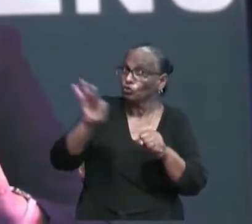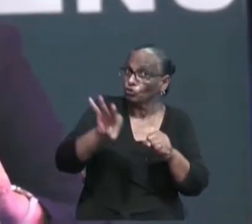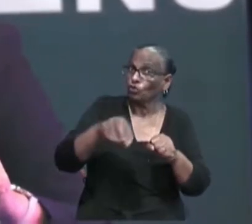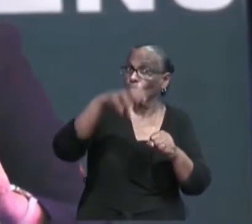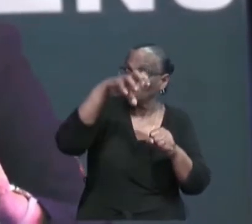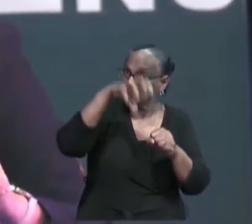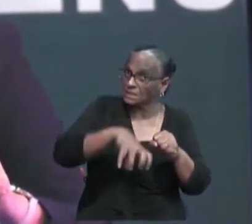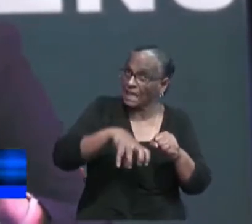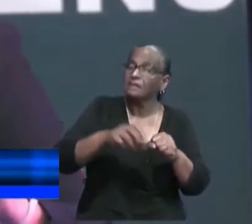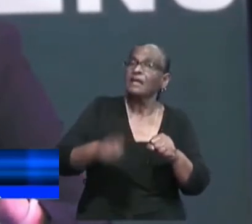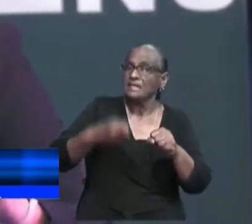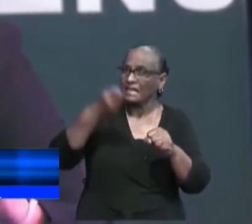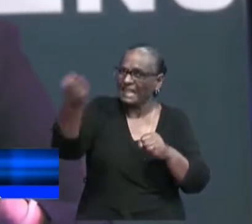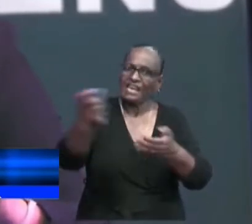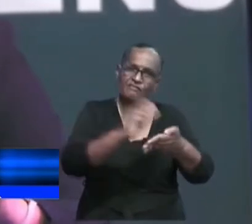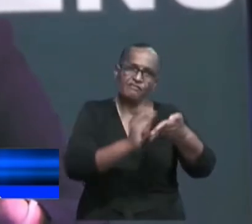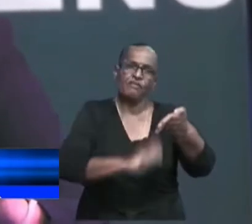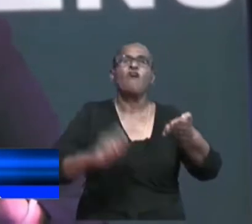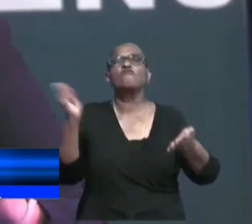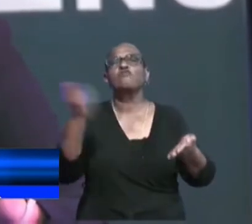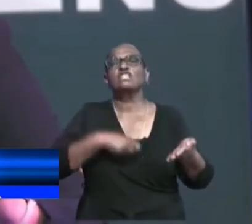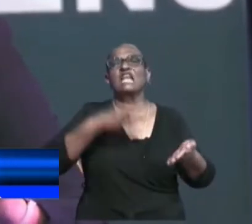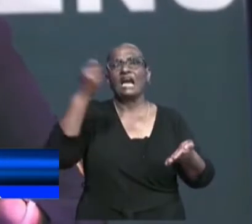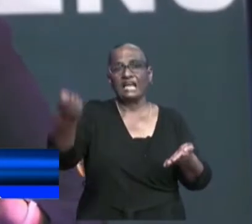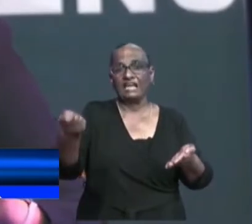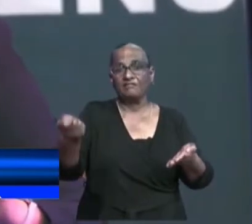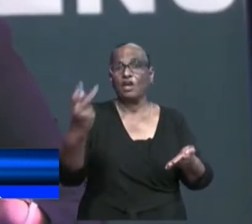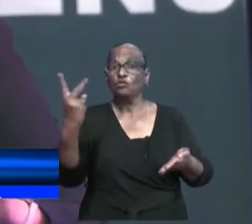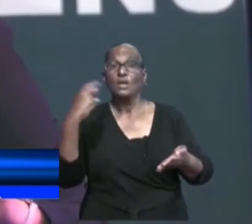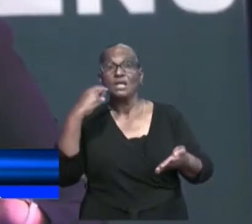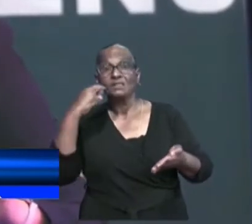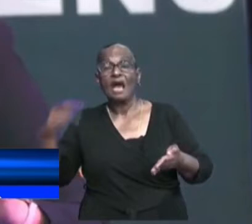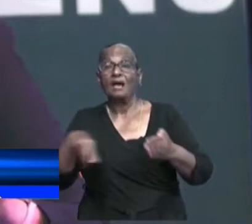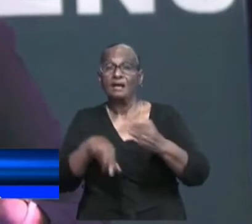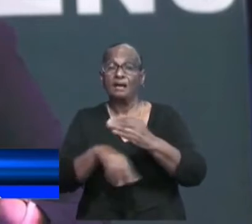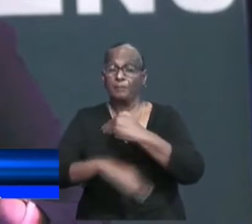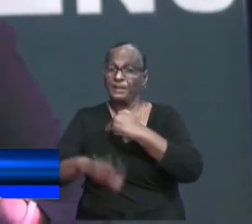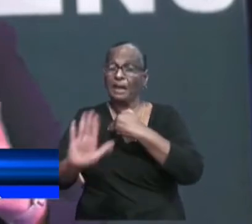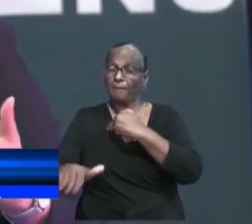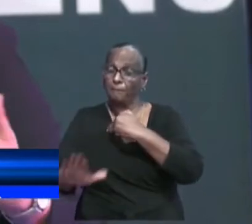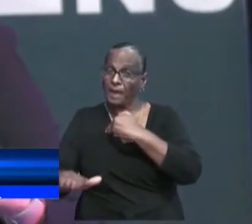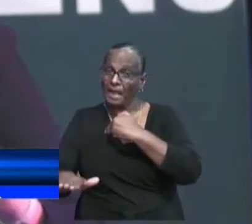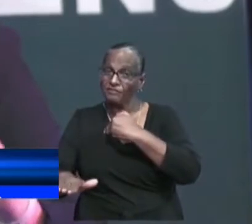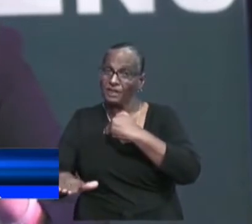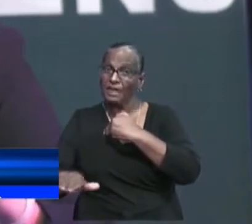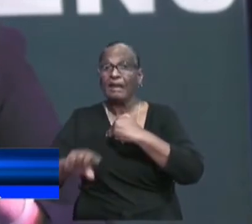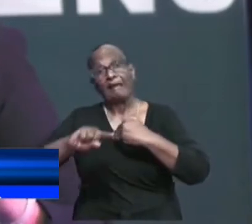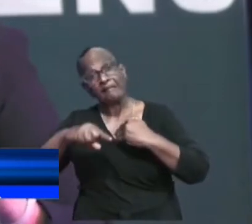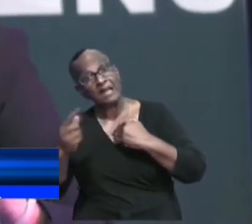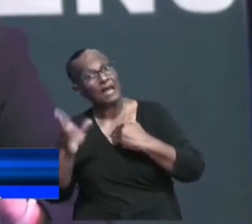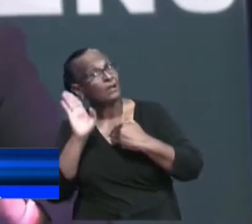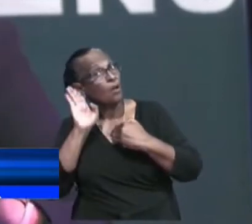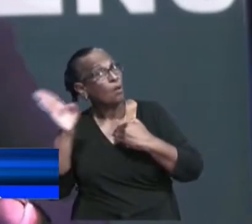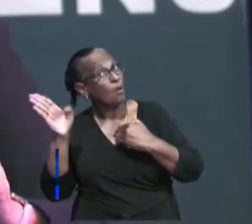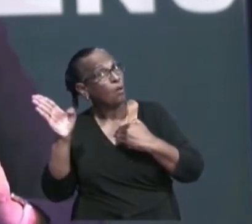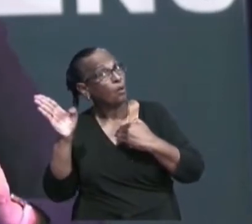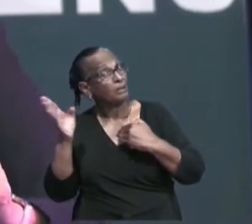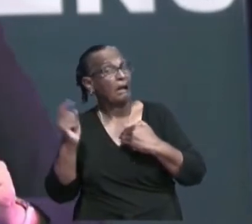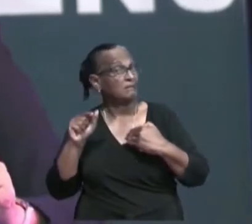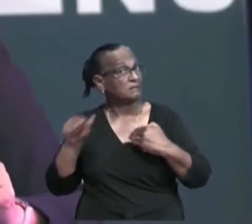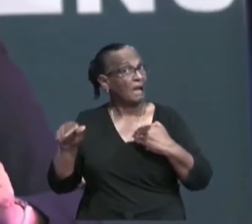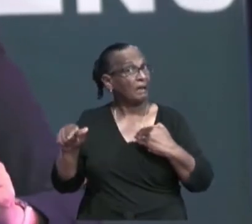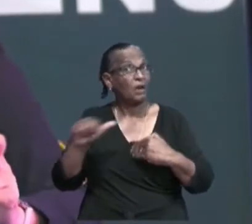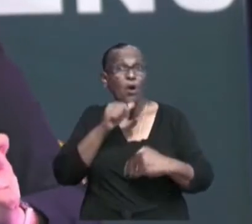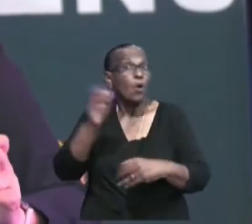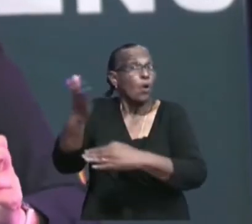tussentijd hebben we wel app-contact. Ze zullen twee dagen daarvoor toeven en dan horen we als er überhaupt iets aan de Surinaamse